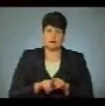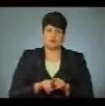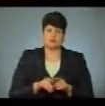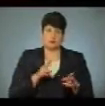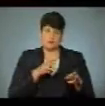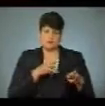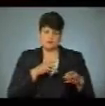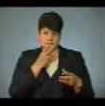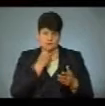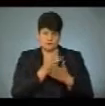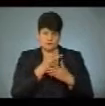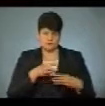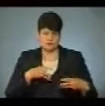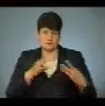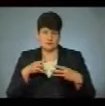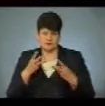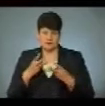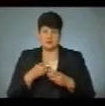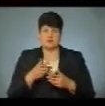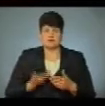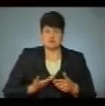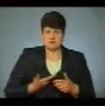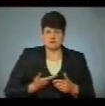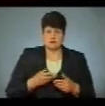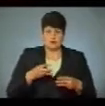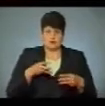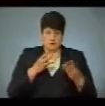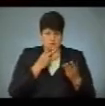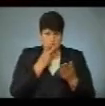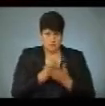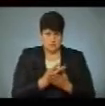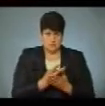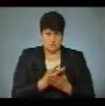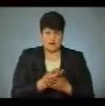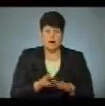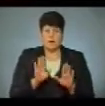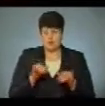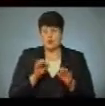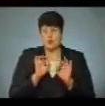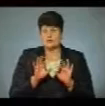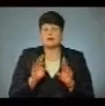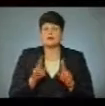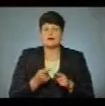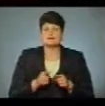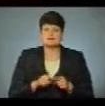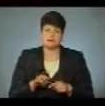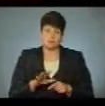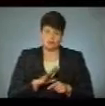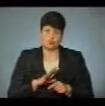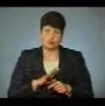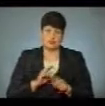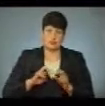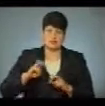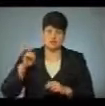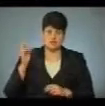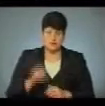стрімити, виходити на трансляцію наживо і потім розкажемо, як все відбулося, власне, саме сходження.